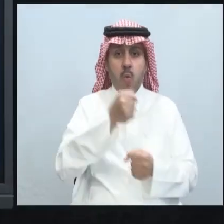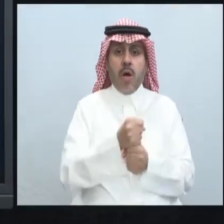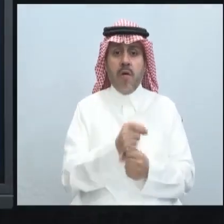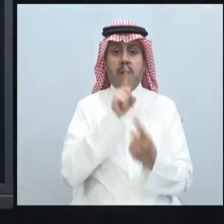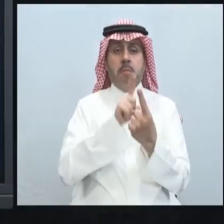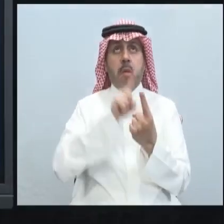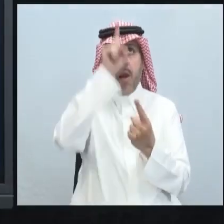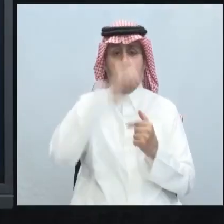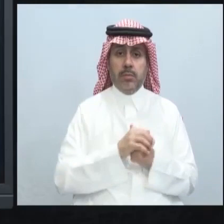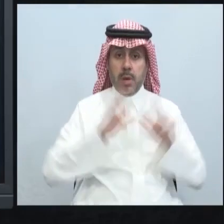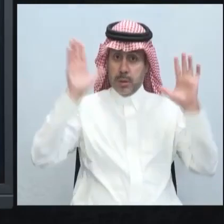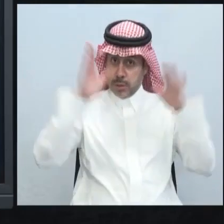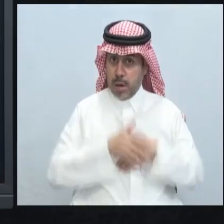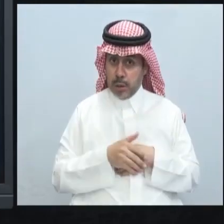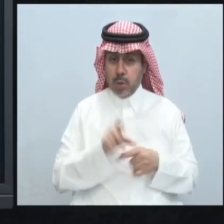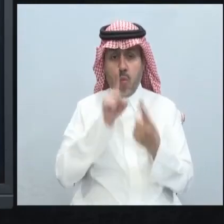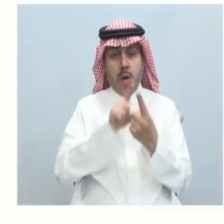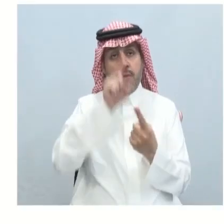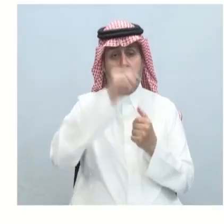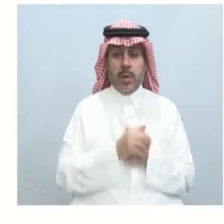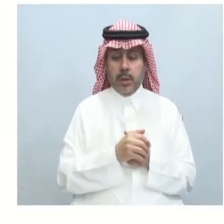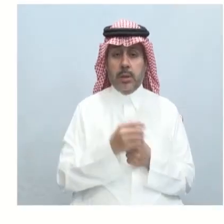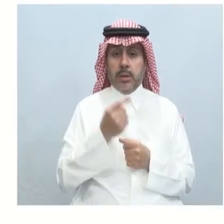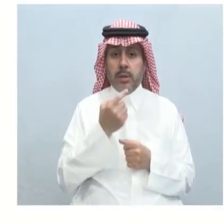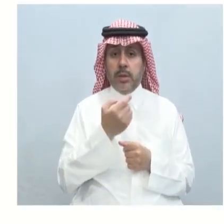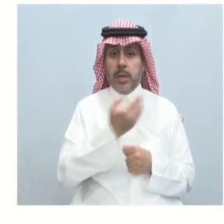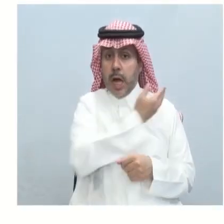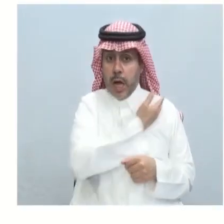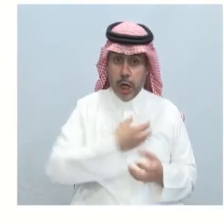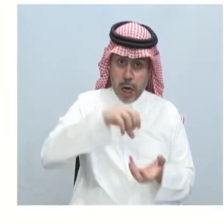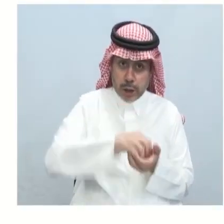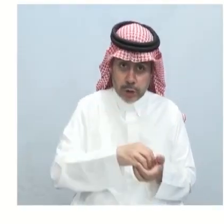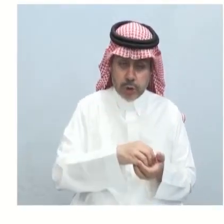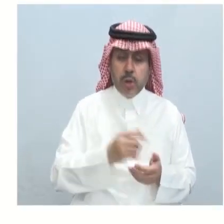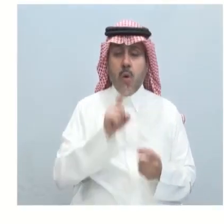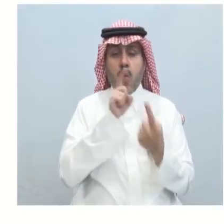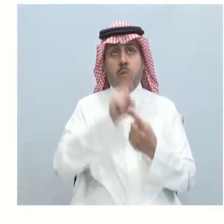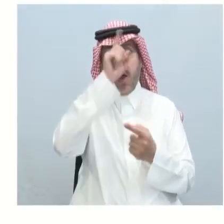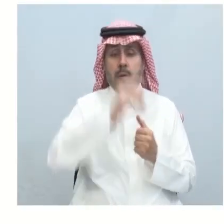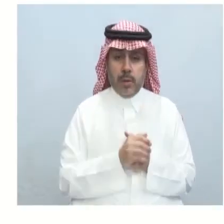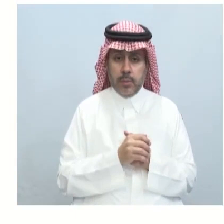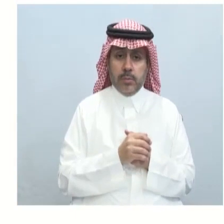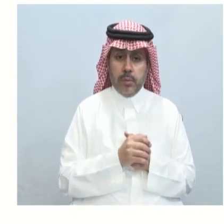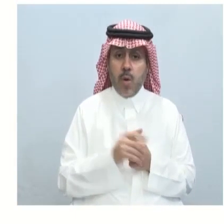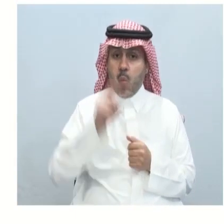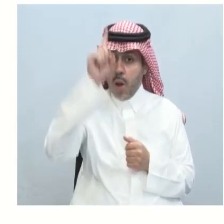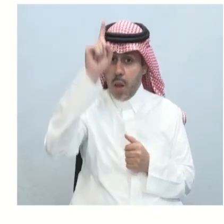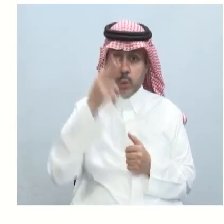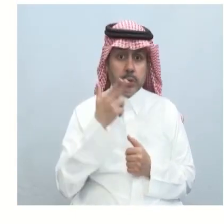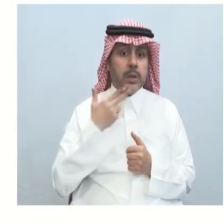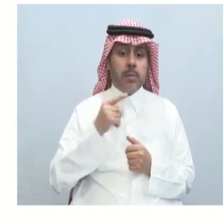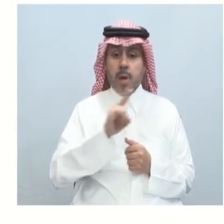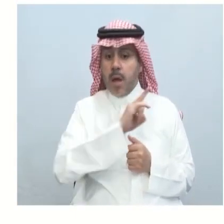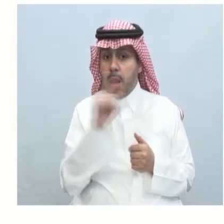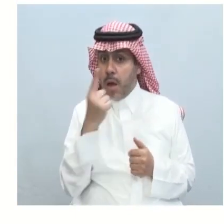والله سبحانه وتعالى طيب لا يقبل الا طيبه وحتى لا